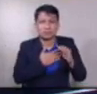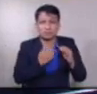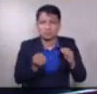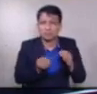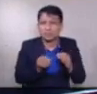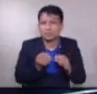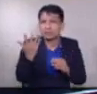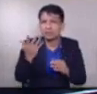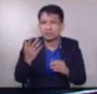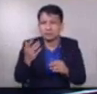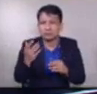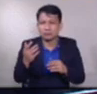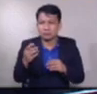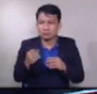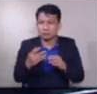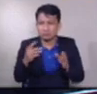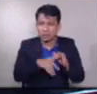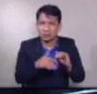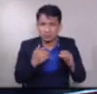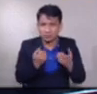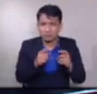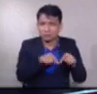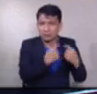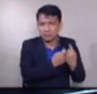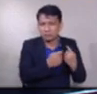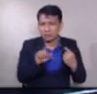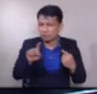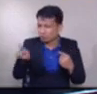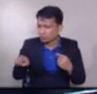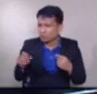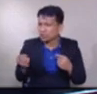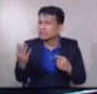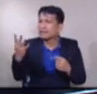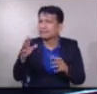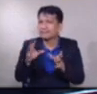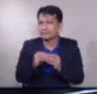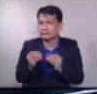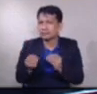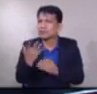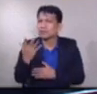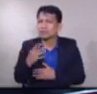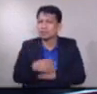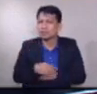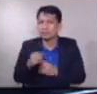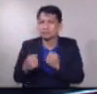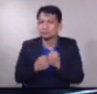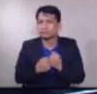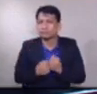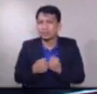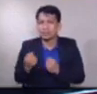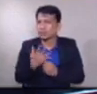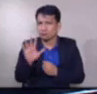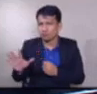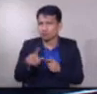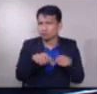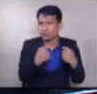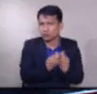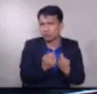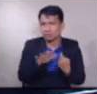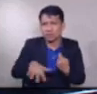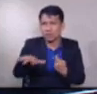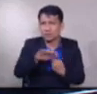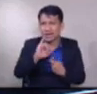Ilan yun? Curious kami, syempre. Ilan yun kung hindi yung supplemental? Okay po. Yung mga ilan